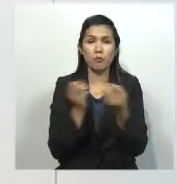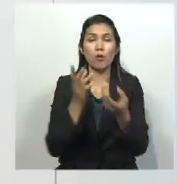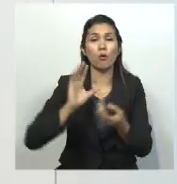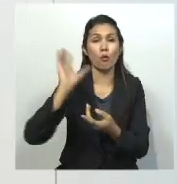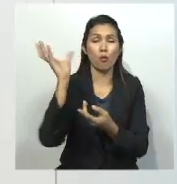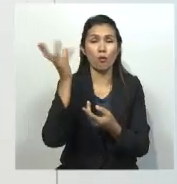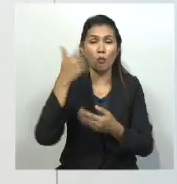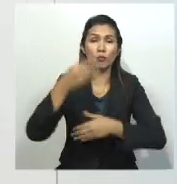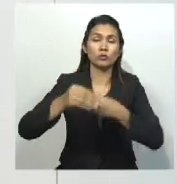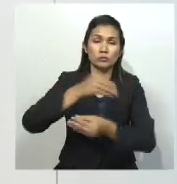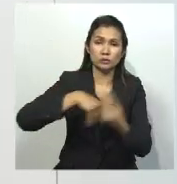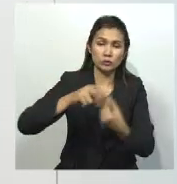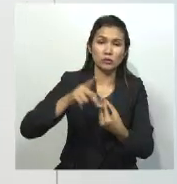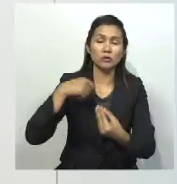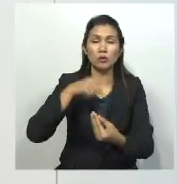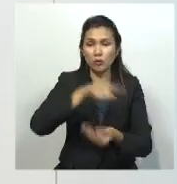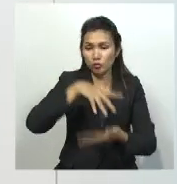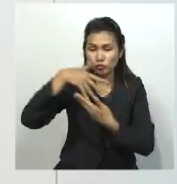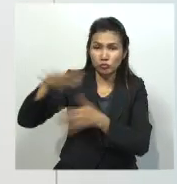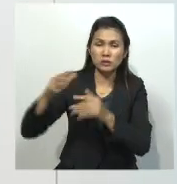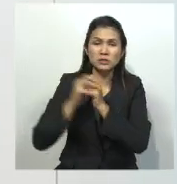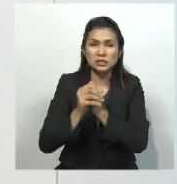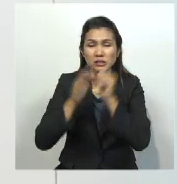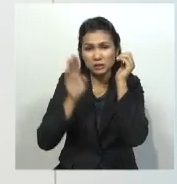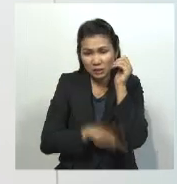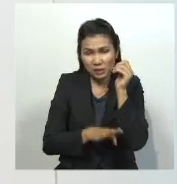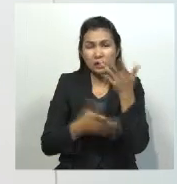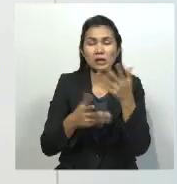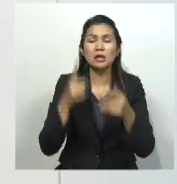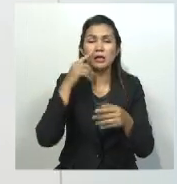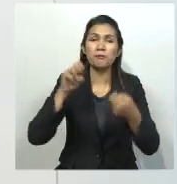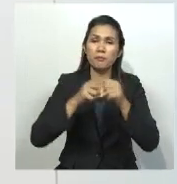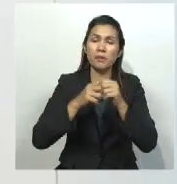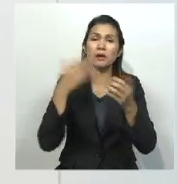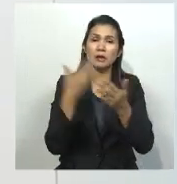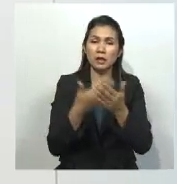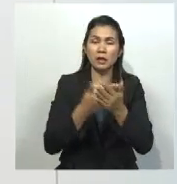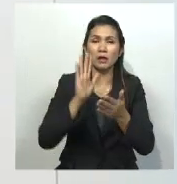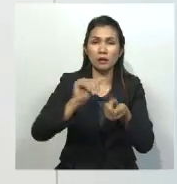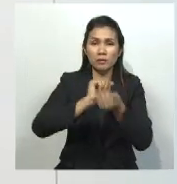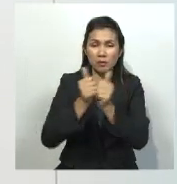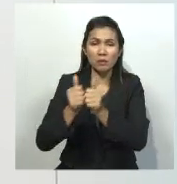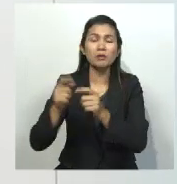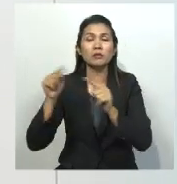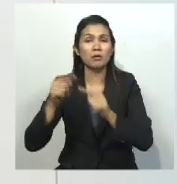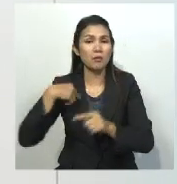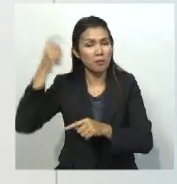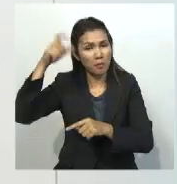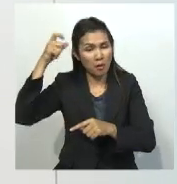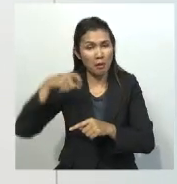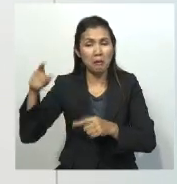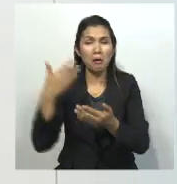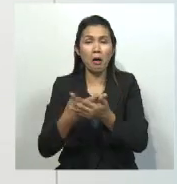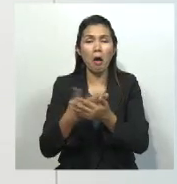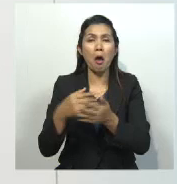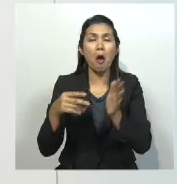กและยังส่งผลต่อการส่งออกสินค้าไปจีนตอนใต้ด้วยรวมทั้งปัญหาค่าเงินในภูมิภาคโดยเฉพาะในเมียนมาที่ค่าเงินอ่อนลง